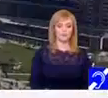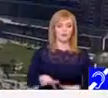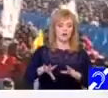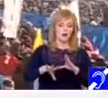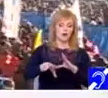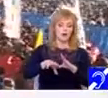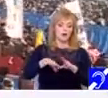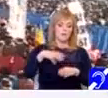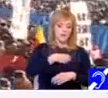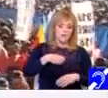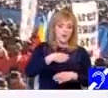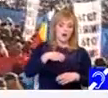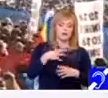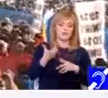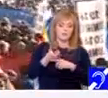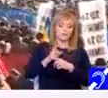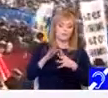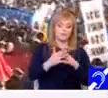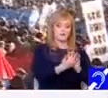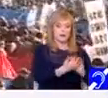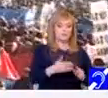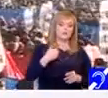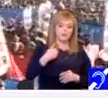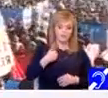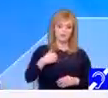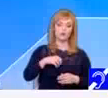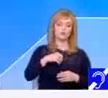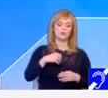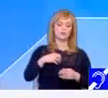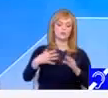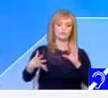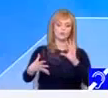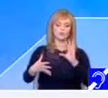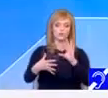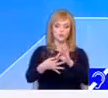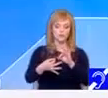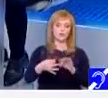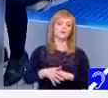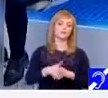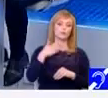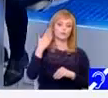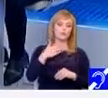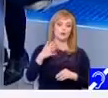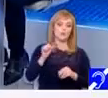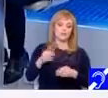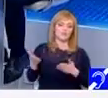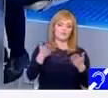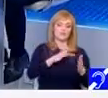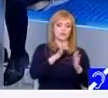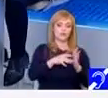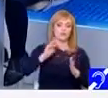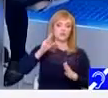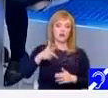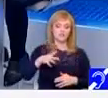Aleșii locali din Republica Moldova care vor adopta declarații de reunire cu România ar putea fi invitați la Iași pentru un dineu unionist.